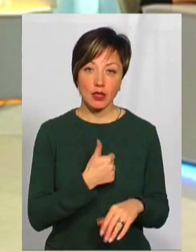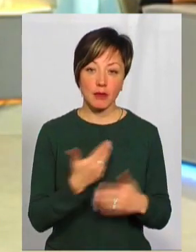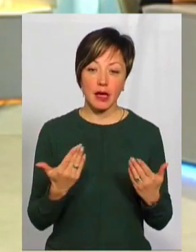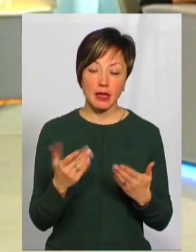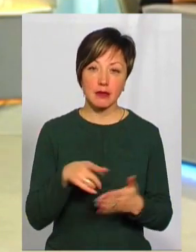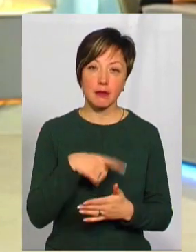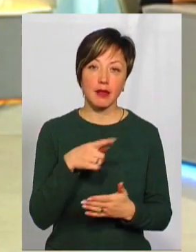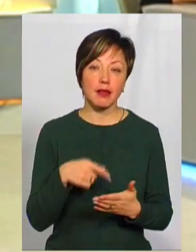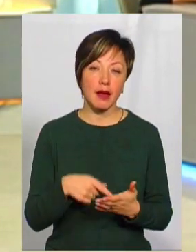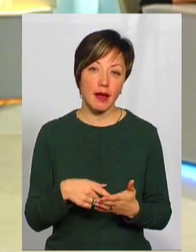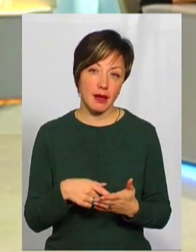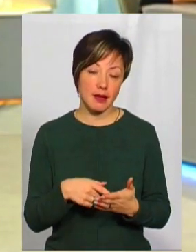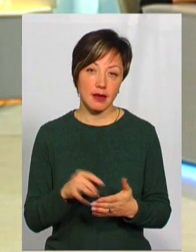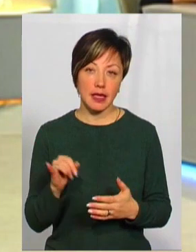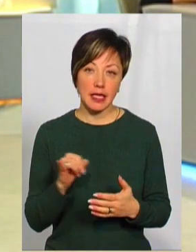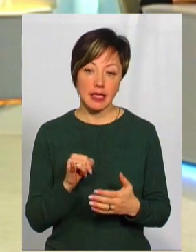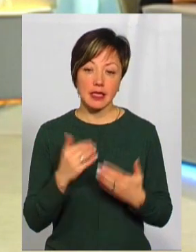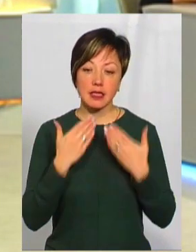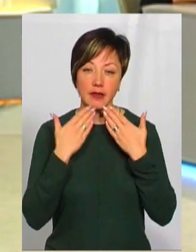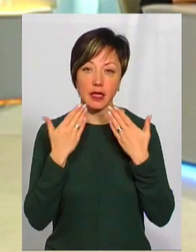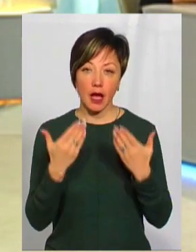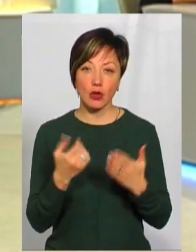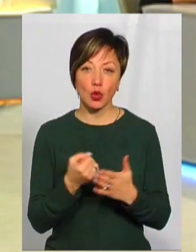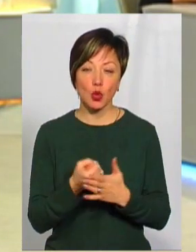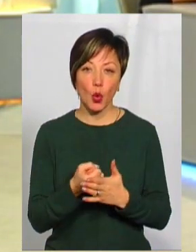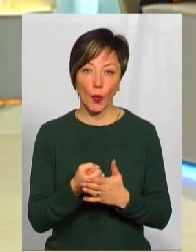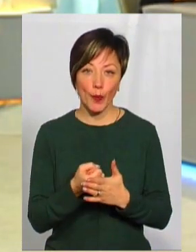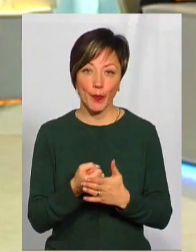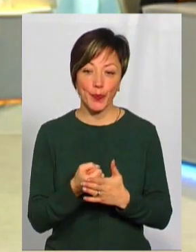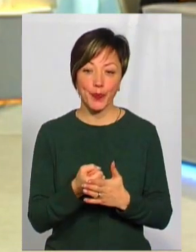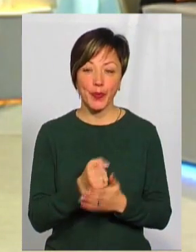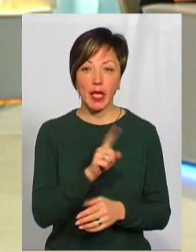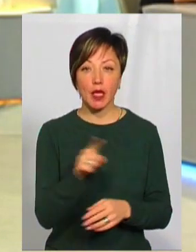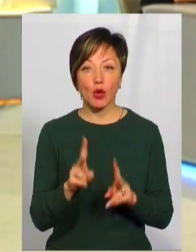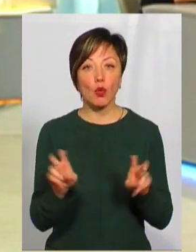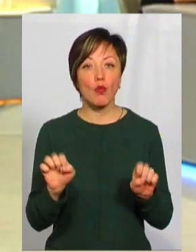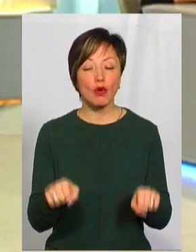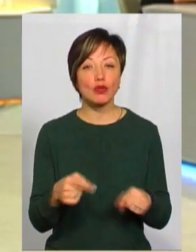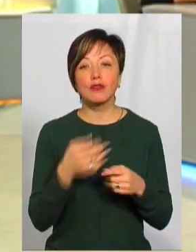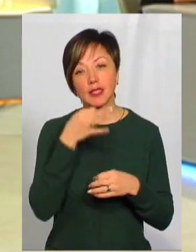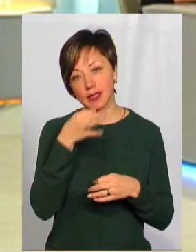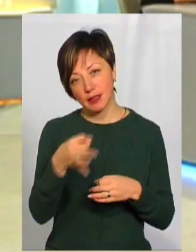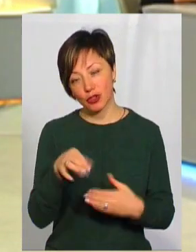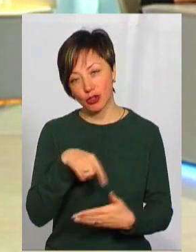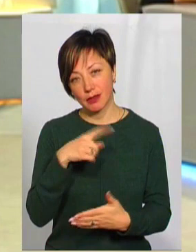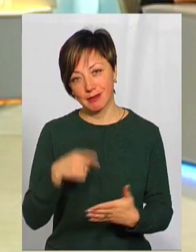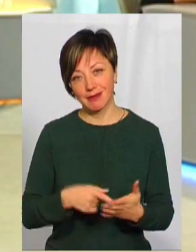якісь питання, і звертаючись до тих, хто може це зробити, що ви скажете?